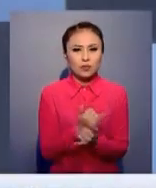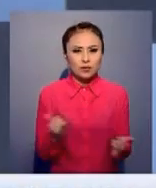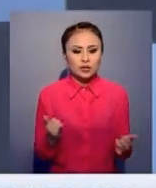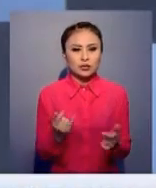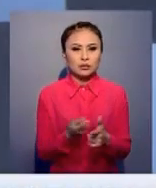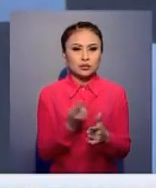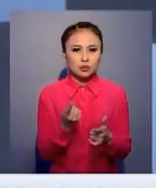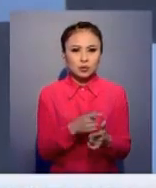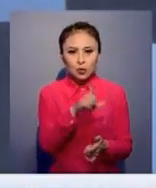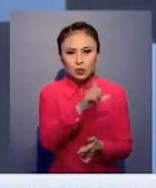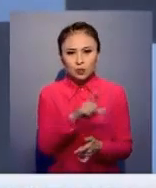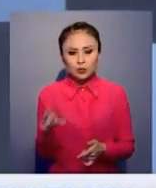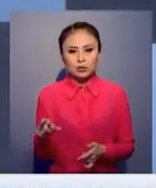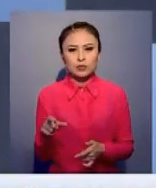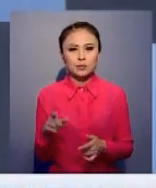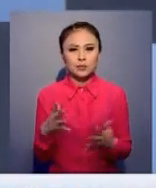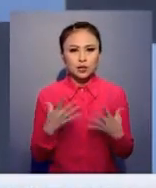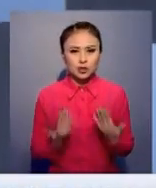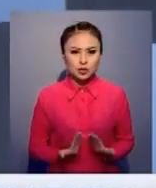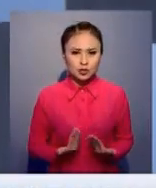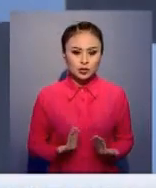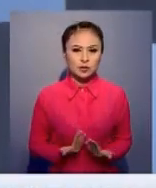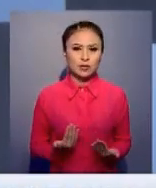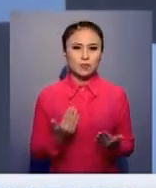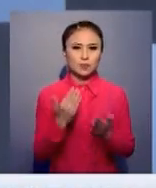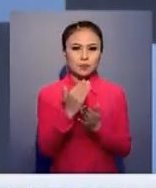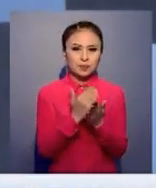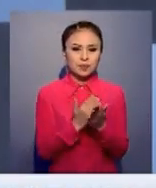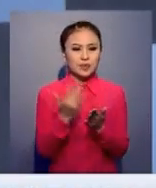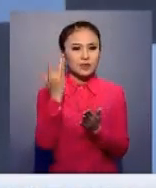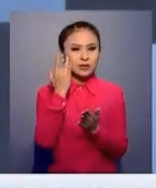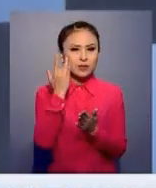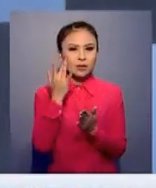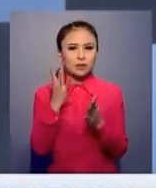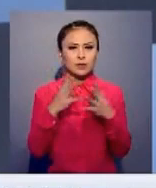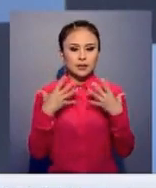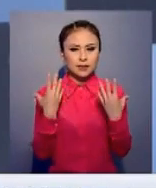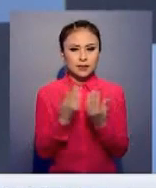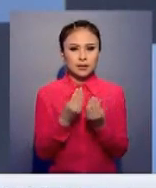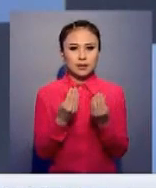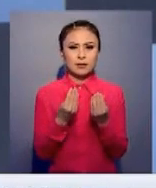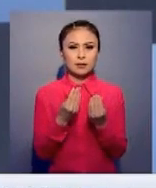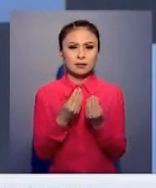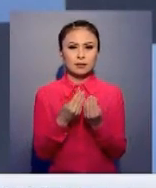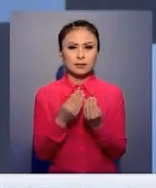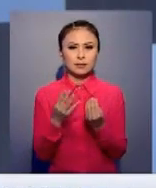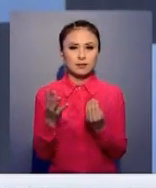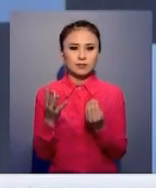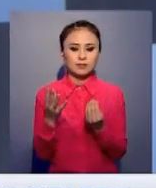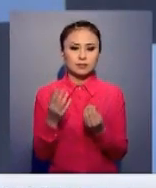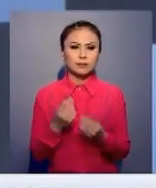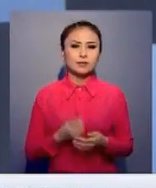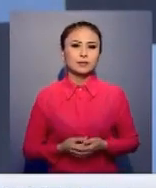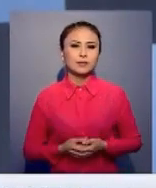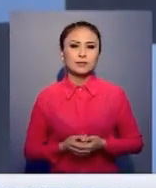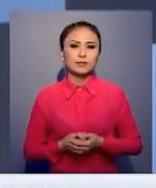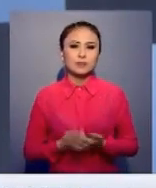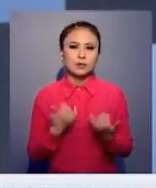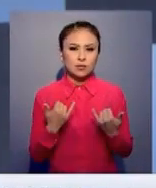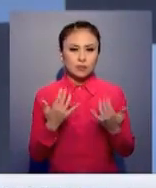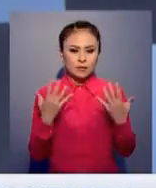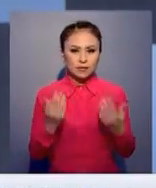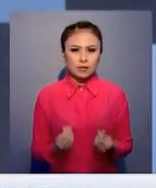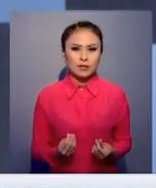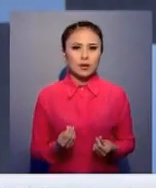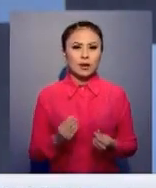сияқты құндылықтар мен өмірлік бағдарларды бойына сіңірген отбасыларының өкілдері. Бұл